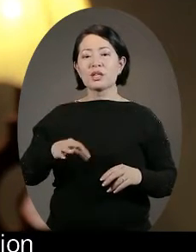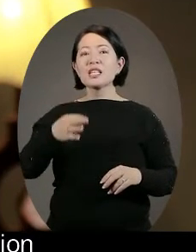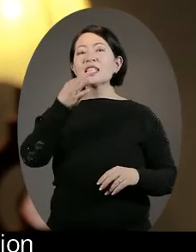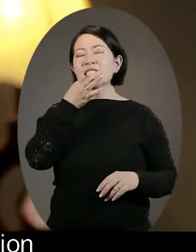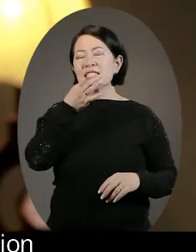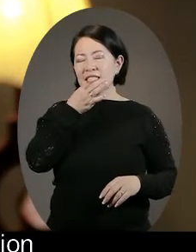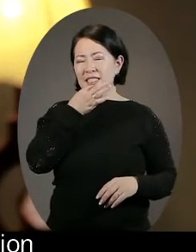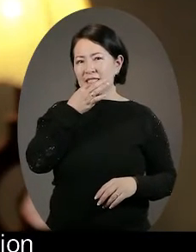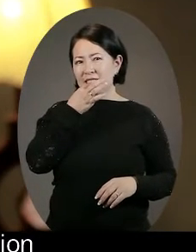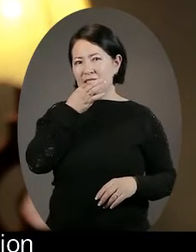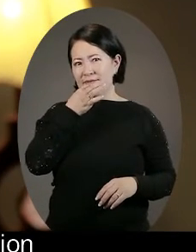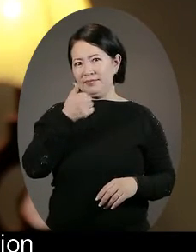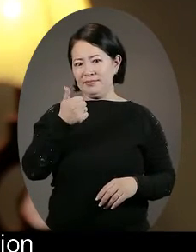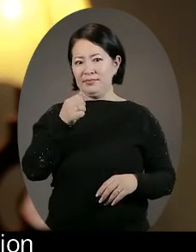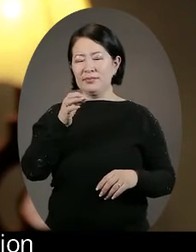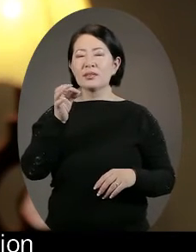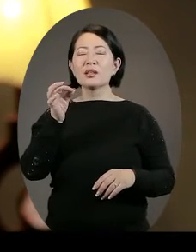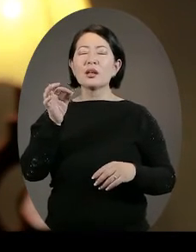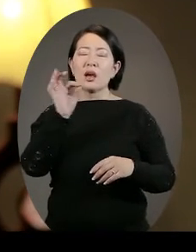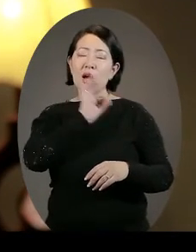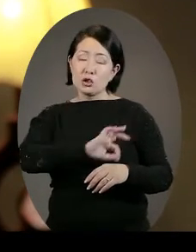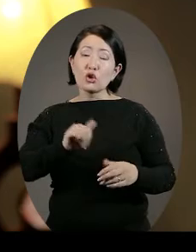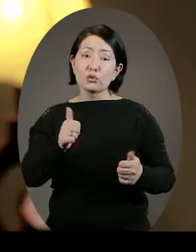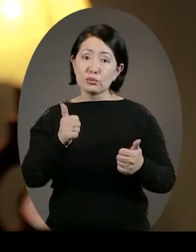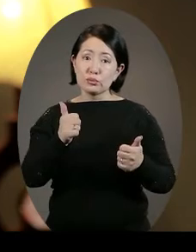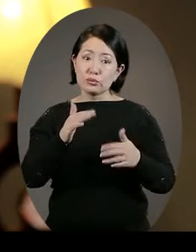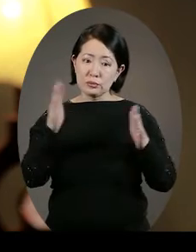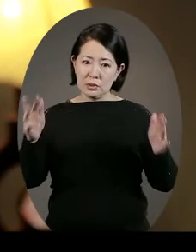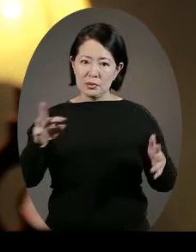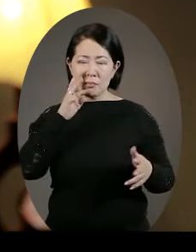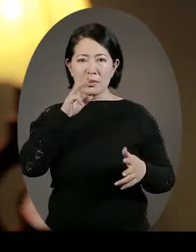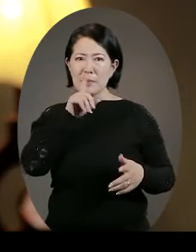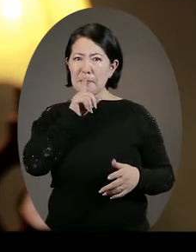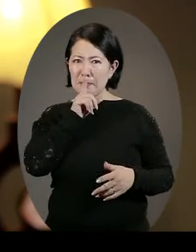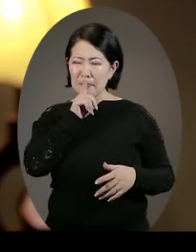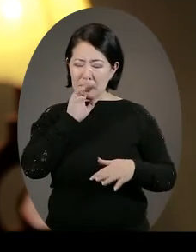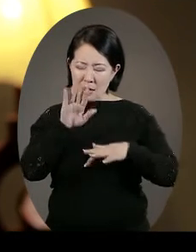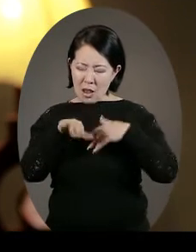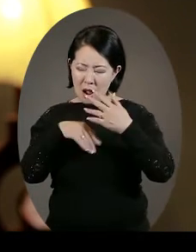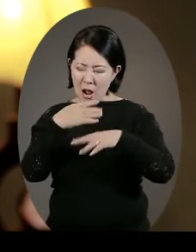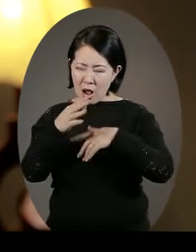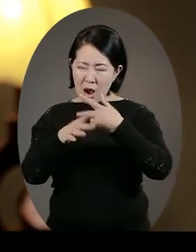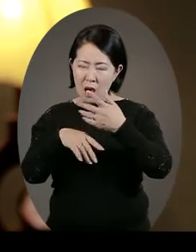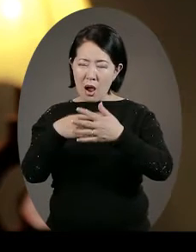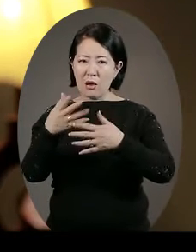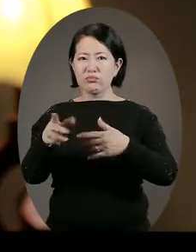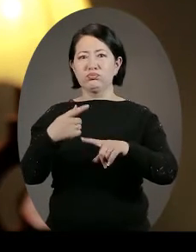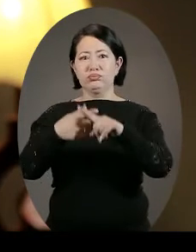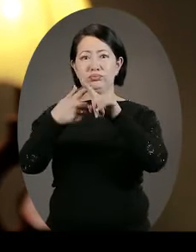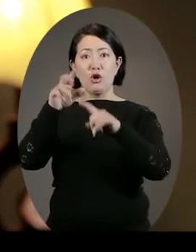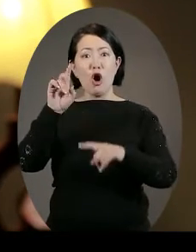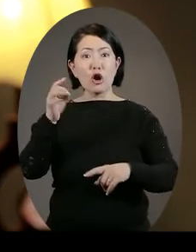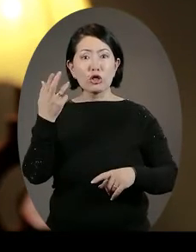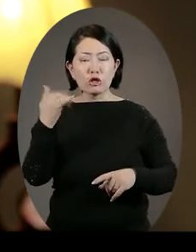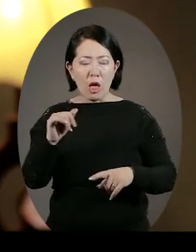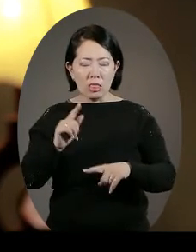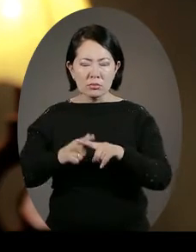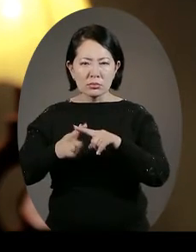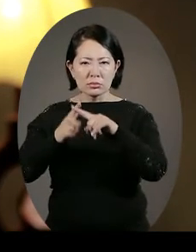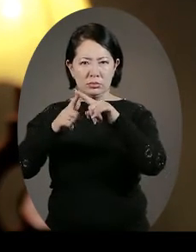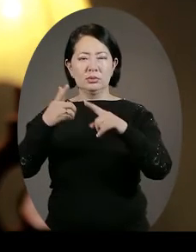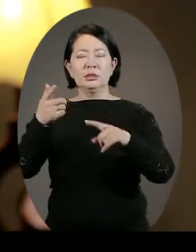талдаа энэ бол ач холбогдол нь өндөр байдаг. Мэдээлэгөө тохиолдол тухайн хэрэг бол дамжирдаг, хорвших нь улам илүү ноцтой болдог,